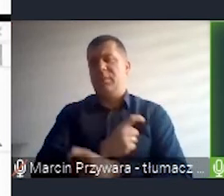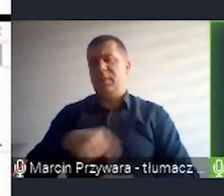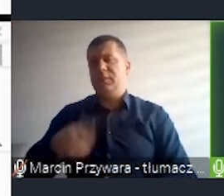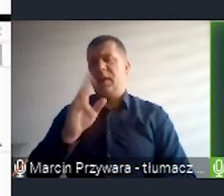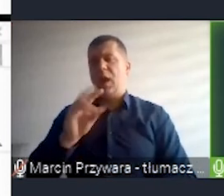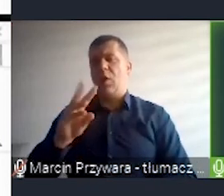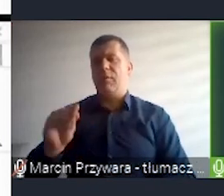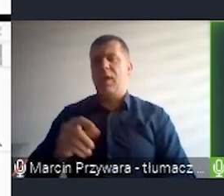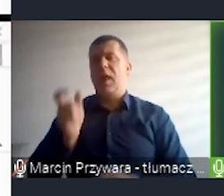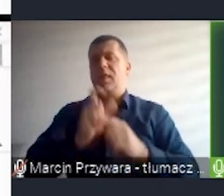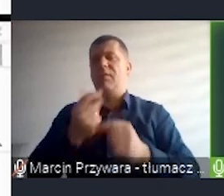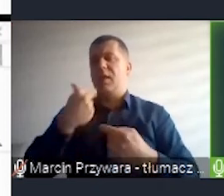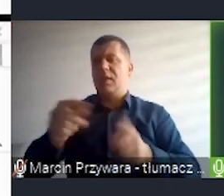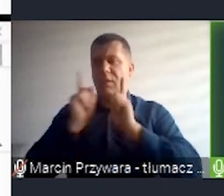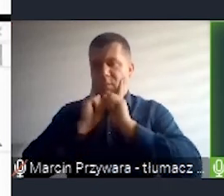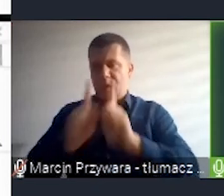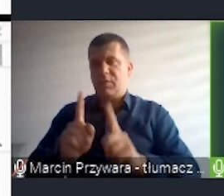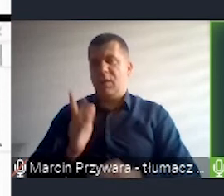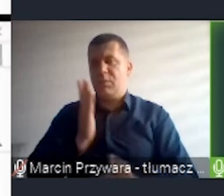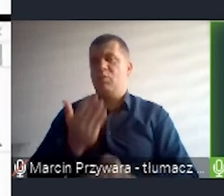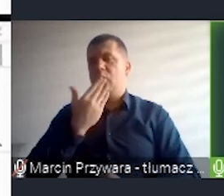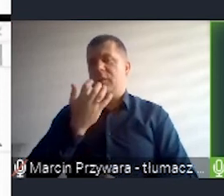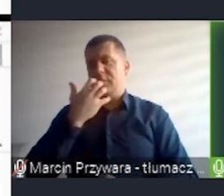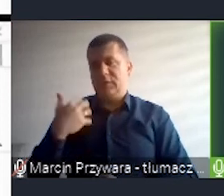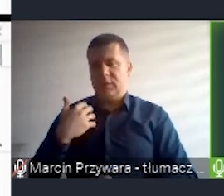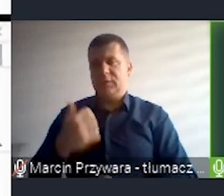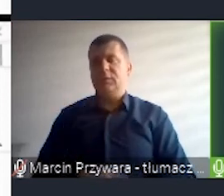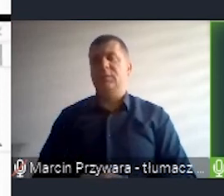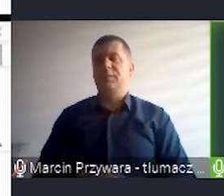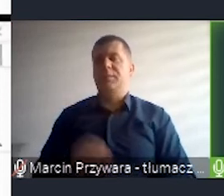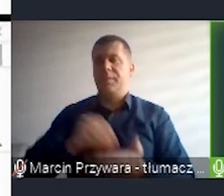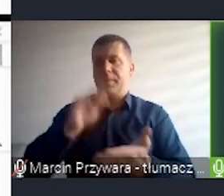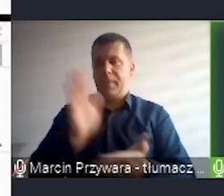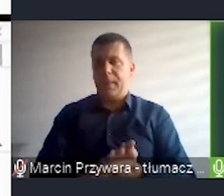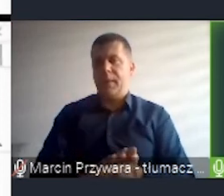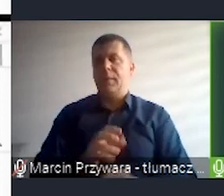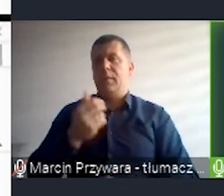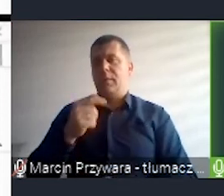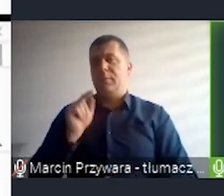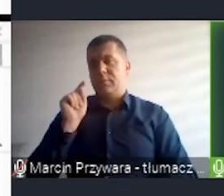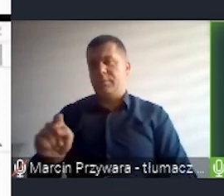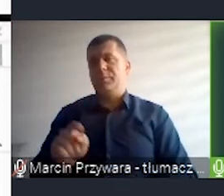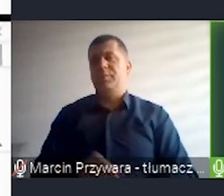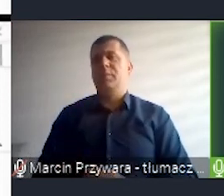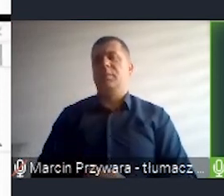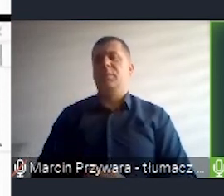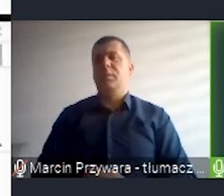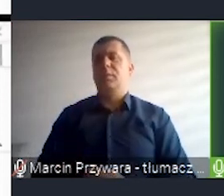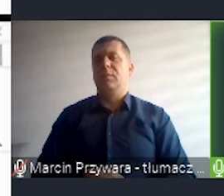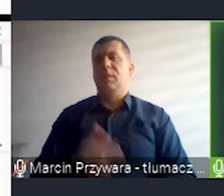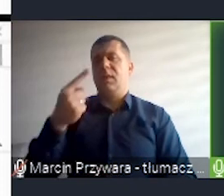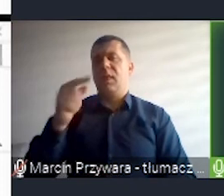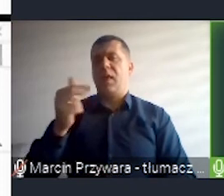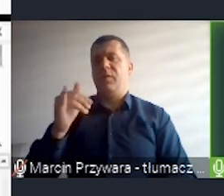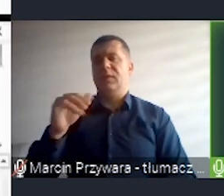sobie Państwo definicję nieprawidłowości, o której mówiłem wcześniej, wpisuje się jak najbardziej w tę